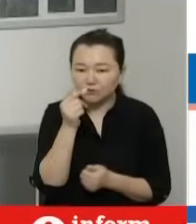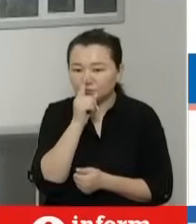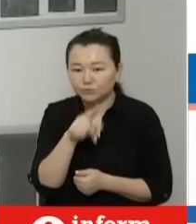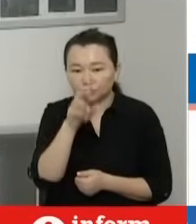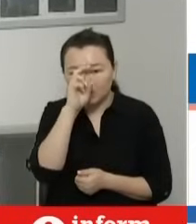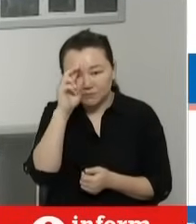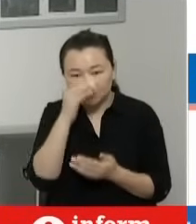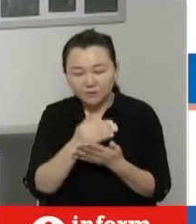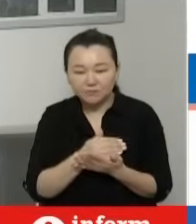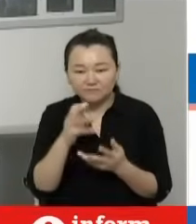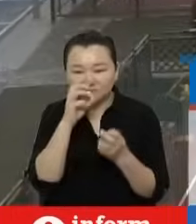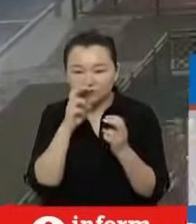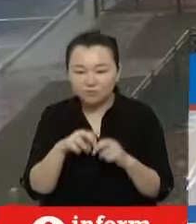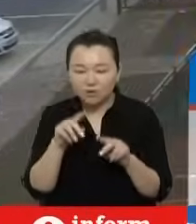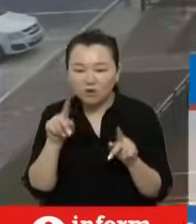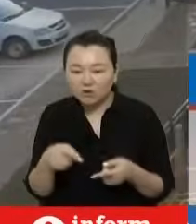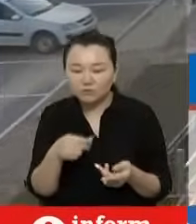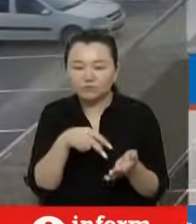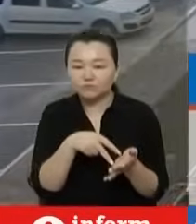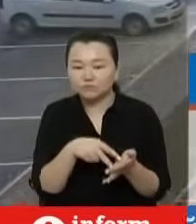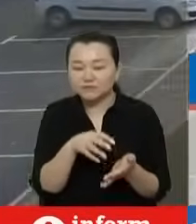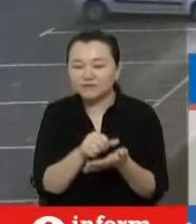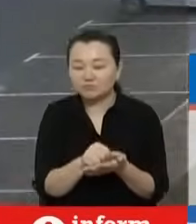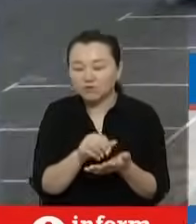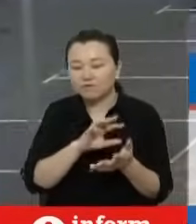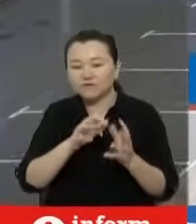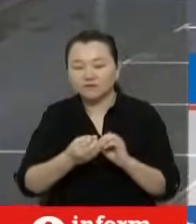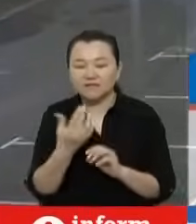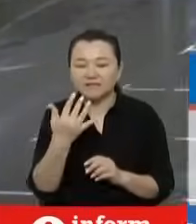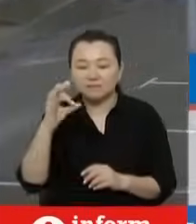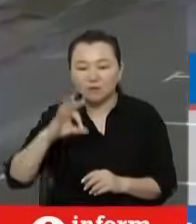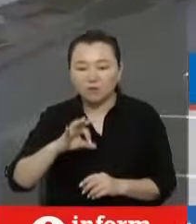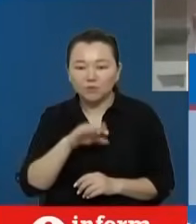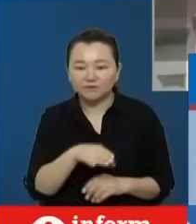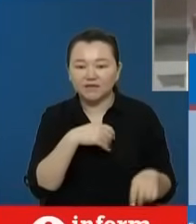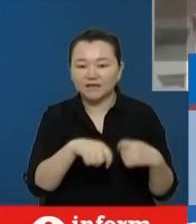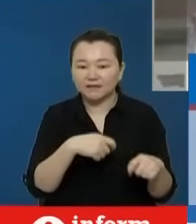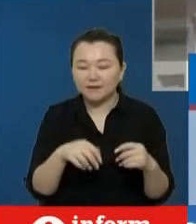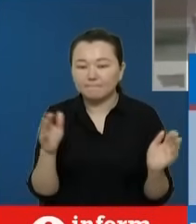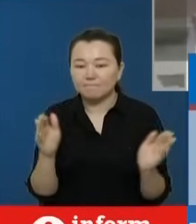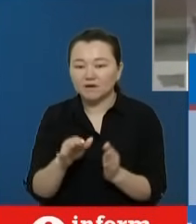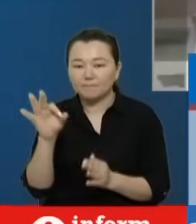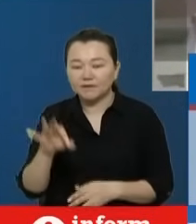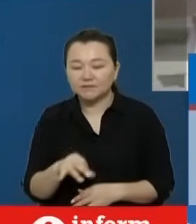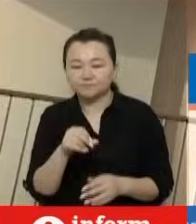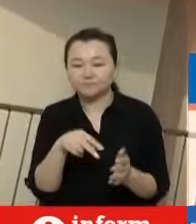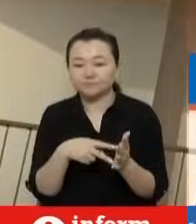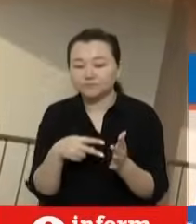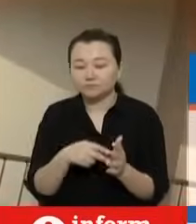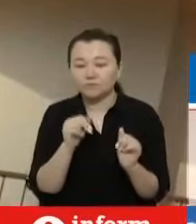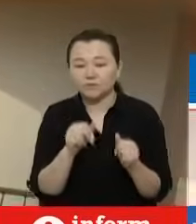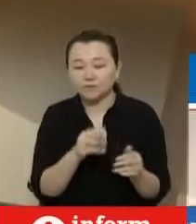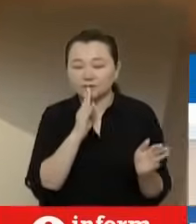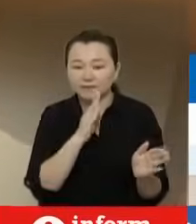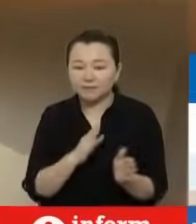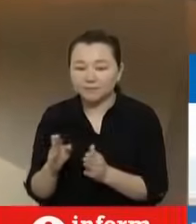так как они предусматривают ограниченные суммы и занимают всего несколько процентов от рынка. У нас цены, можно сказать, стабильны, но будет